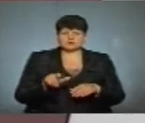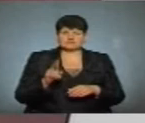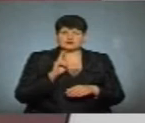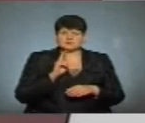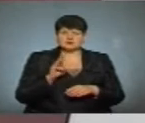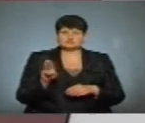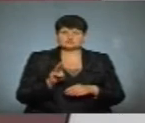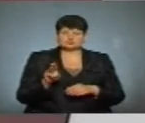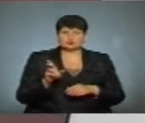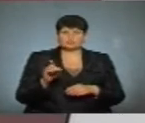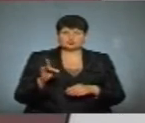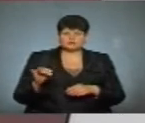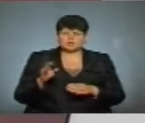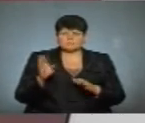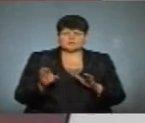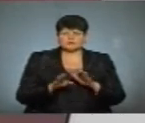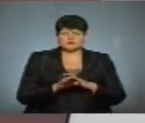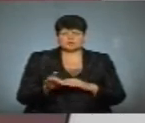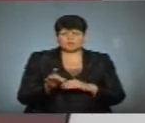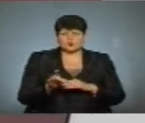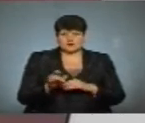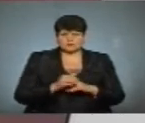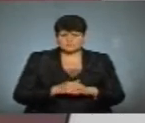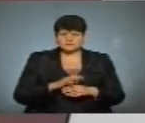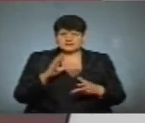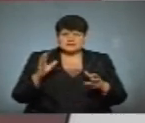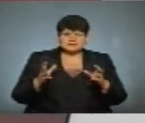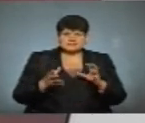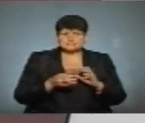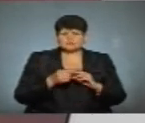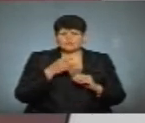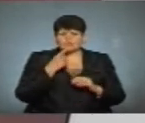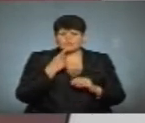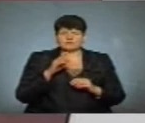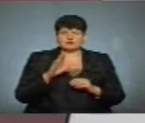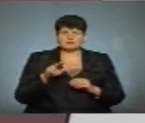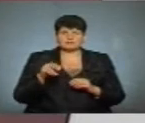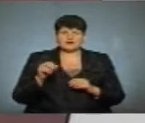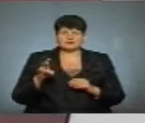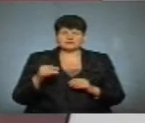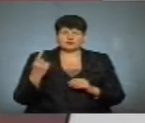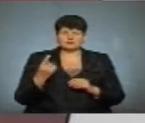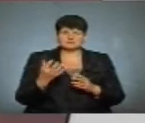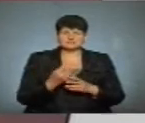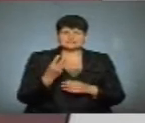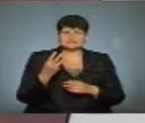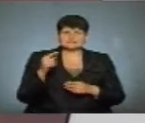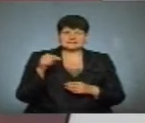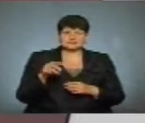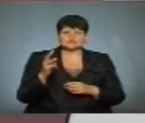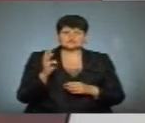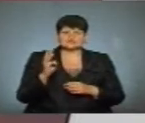Кременецькому, Шумському, Бучацькому та Підволочиському районах. Загалом, за словами Володимира Паничева, в області виявили 1033